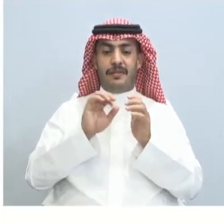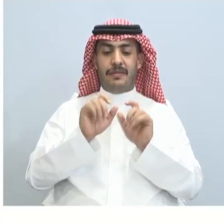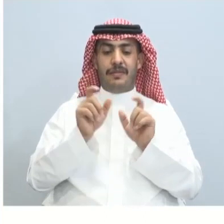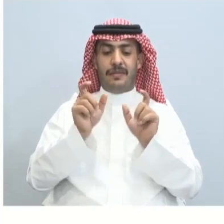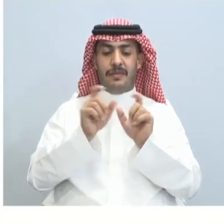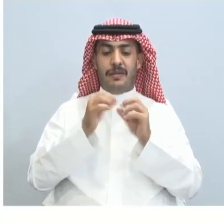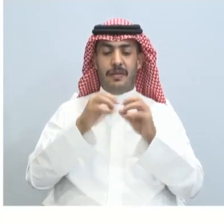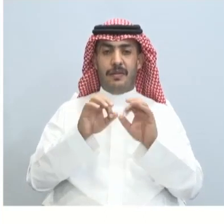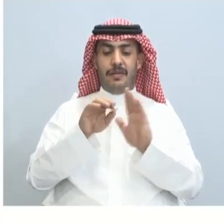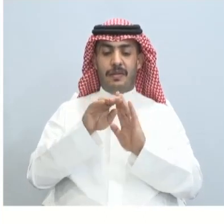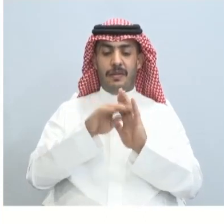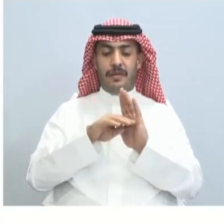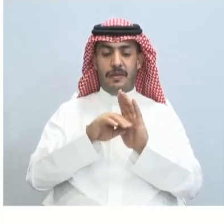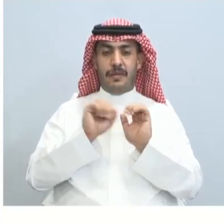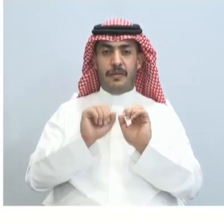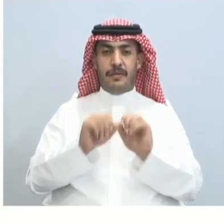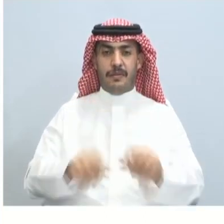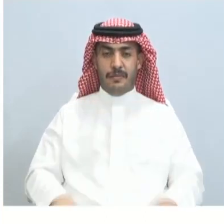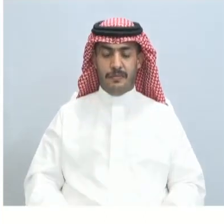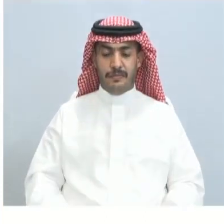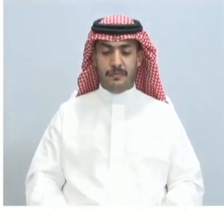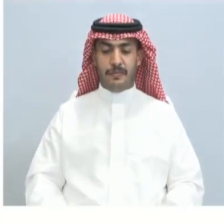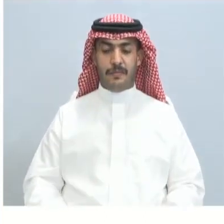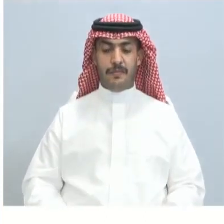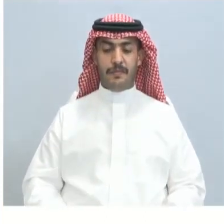الكلام كما ذكر ما قل